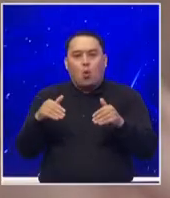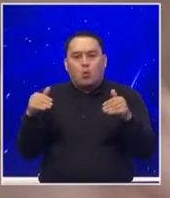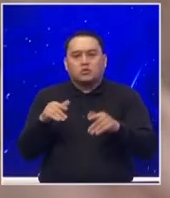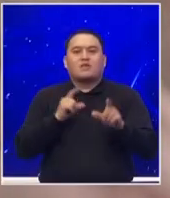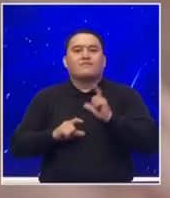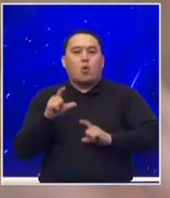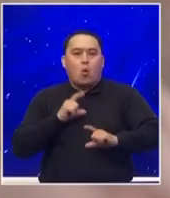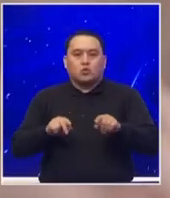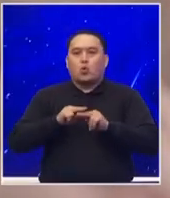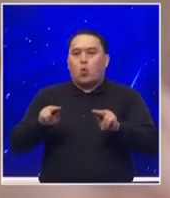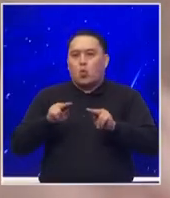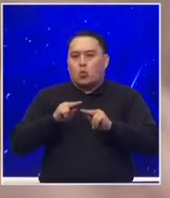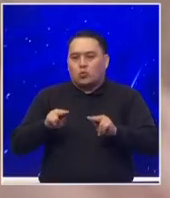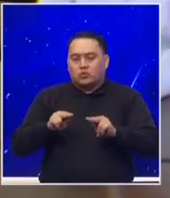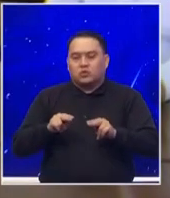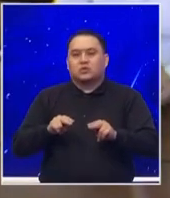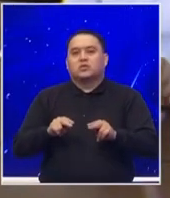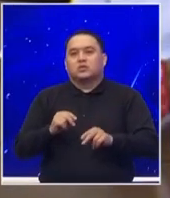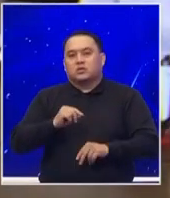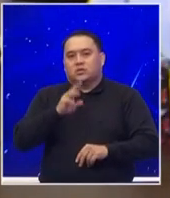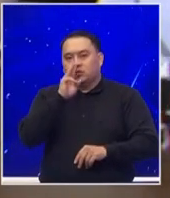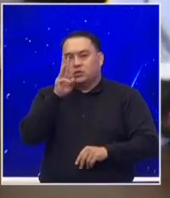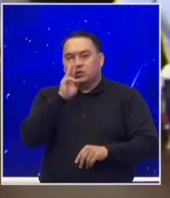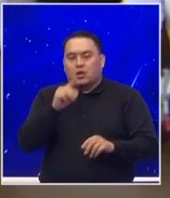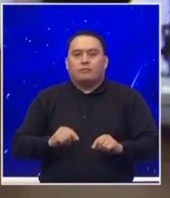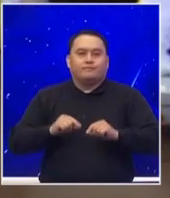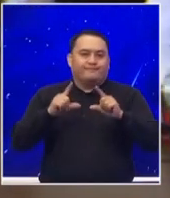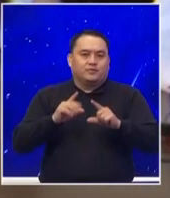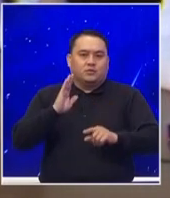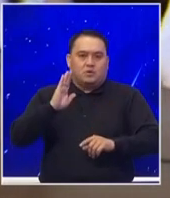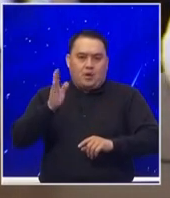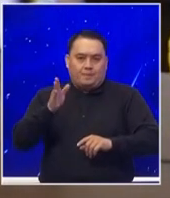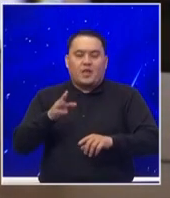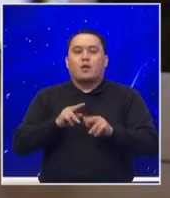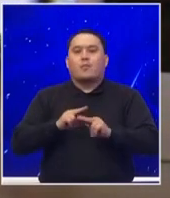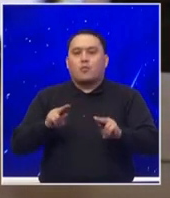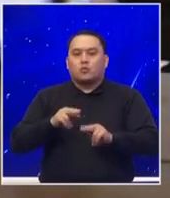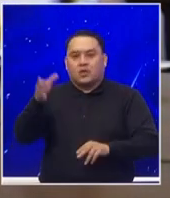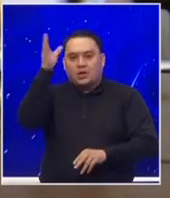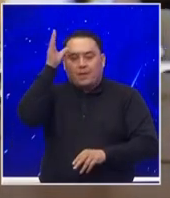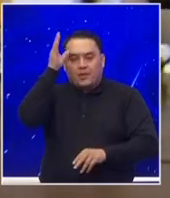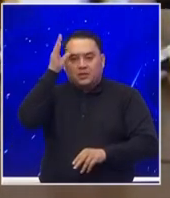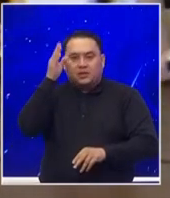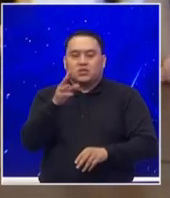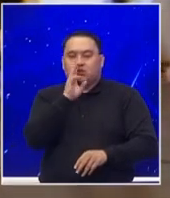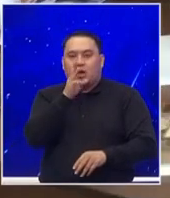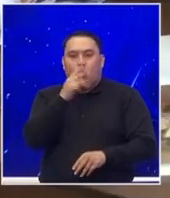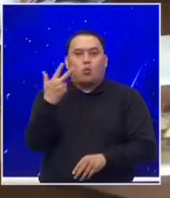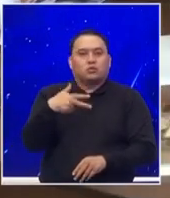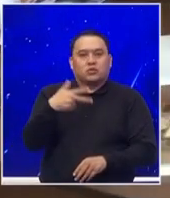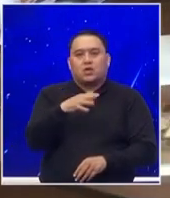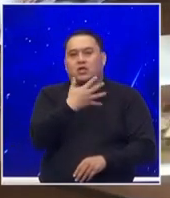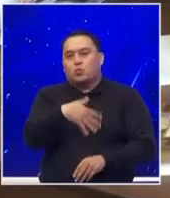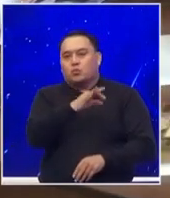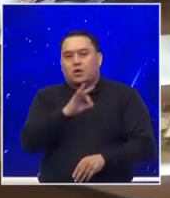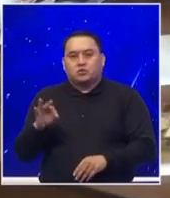жоғары оқу орындары педагогтеріне қатысты. Мұнымен қоса заңнамада көрсетілгендей, мұғалімдер біліктілік санатына қарай жалақының